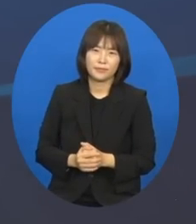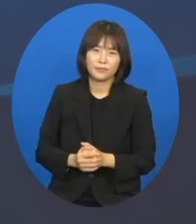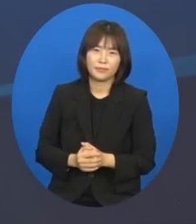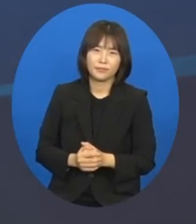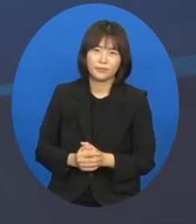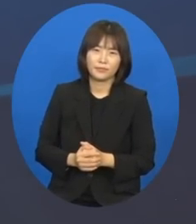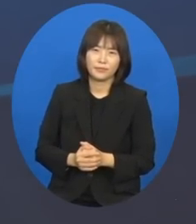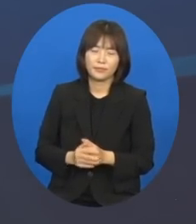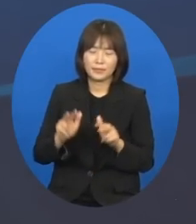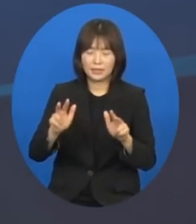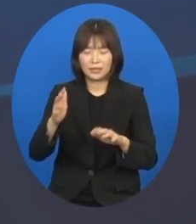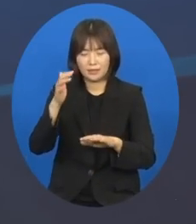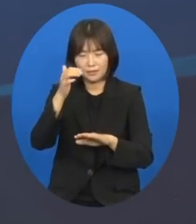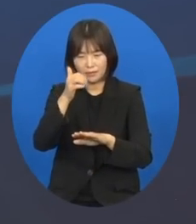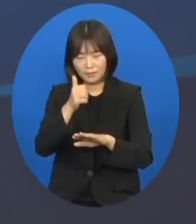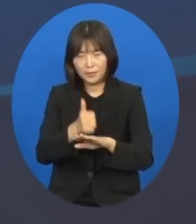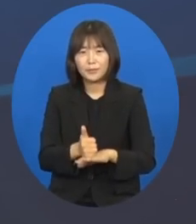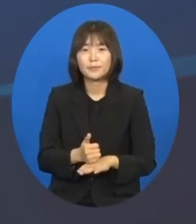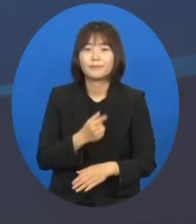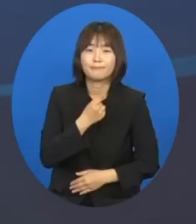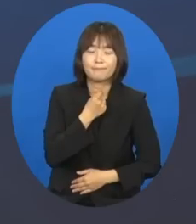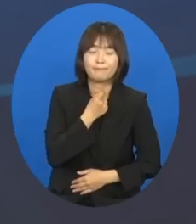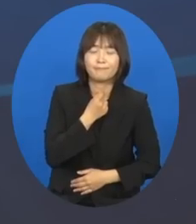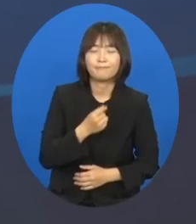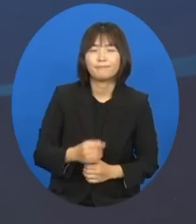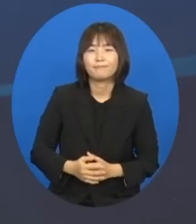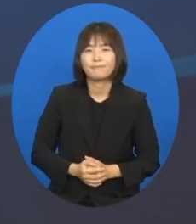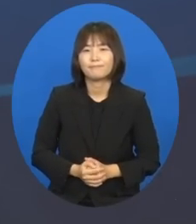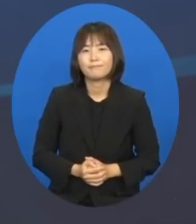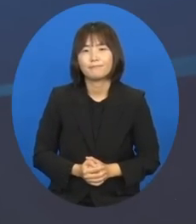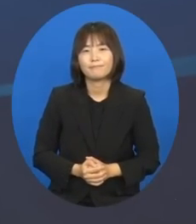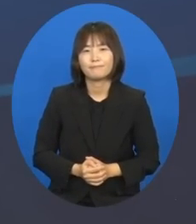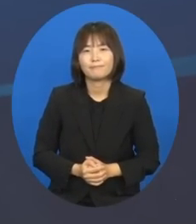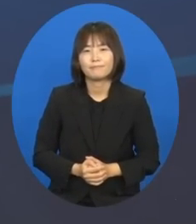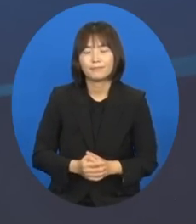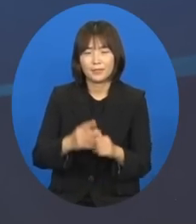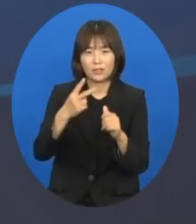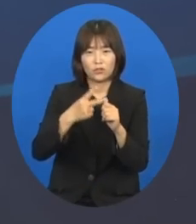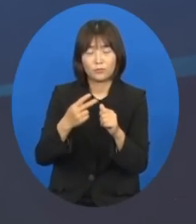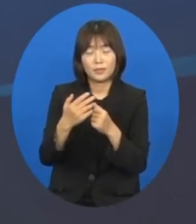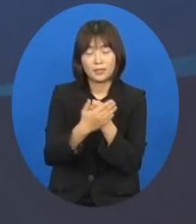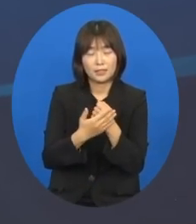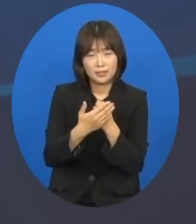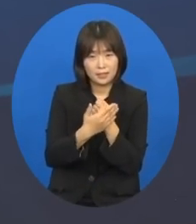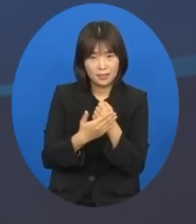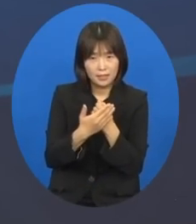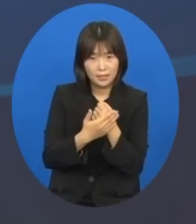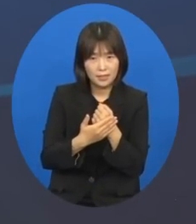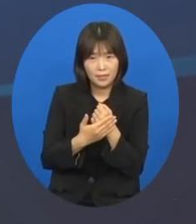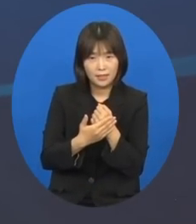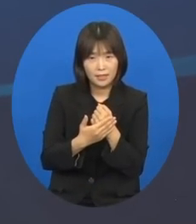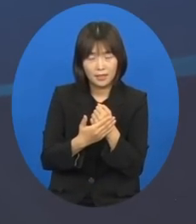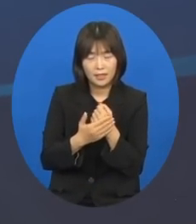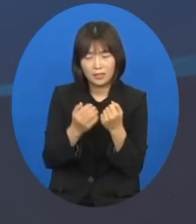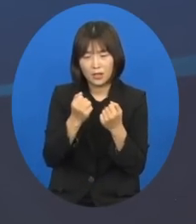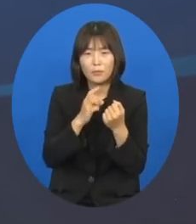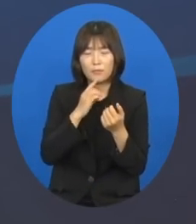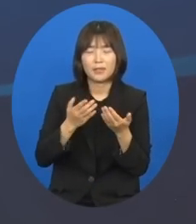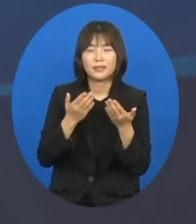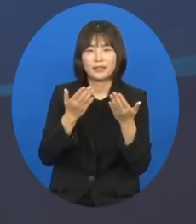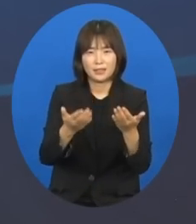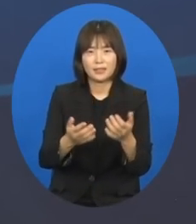이제 마무리 해야 될 것 같습니다 빨리 넘어가야 될 것 같습니다 두 번째 은혜는 설명만 하고 세 번째 은혜로 넘어갈게요